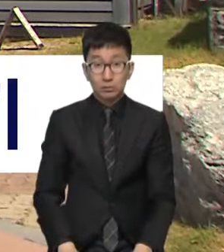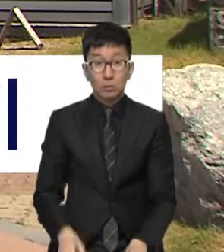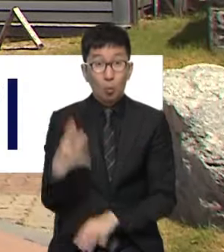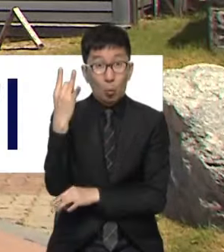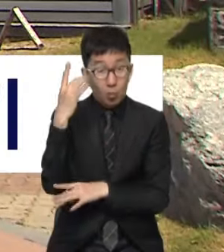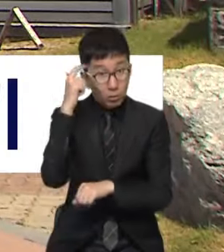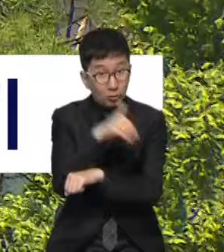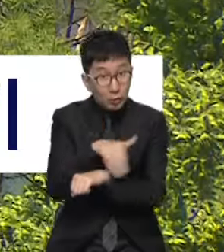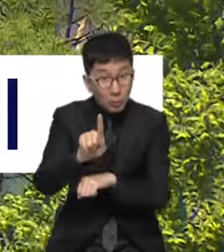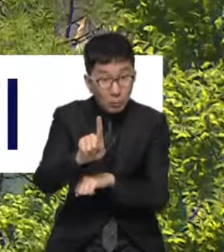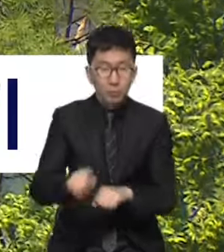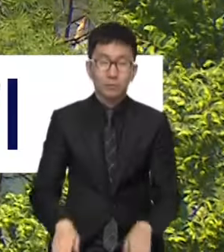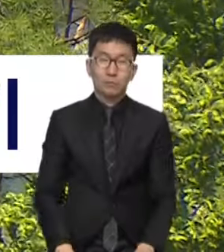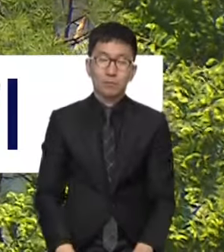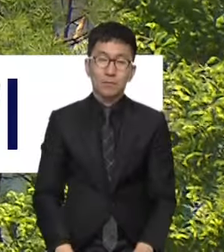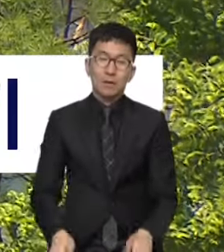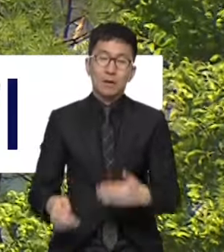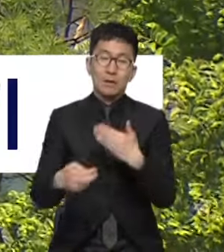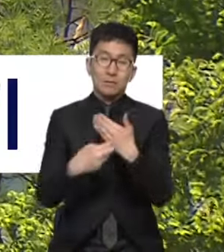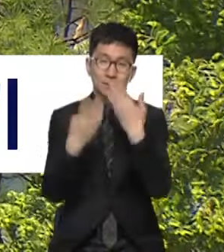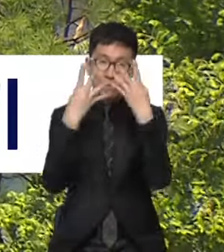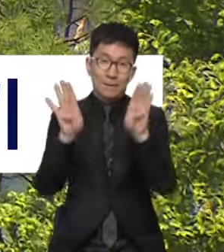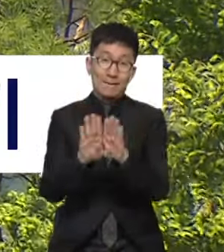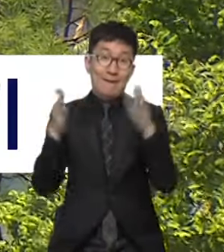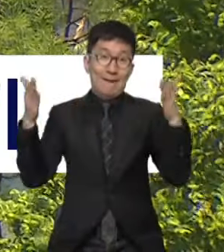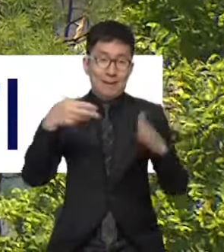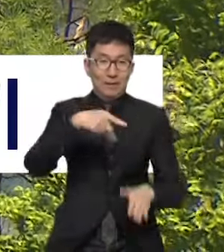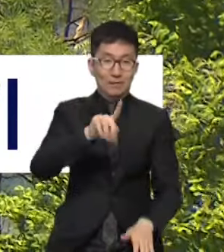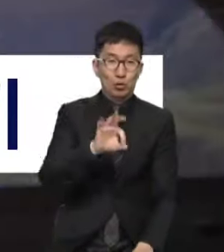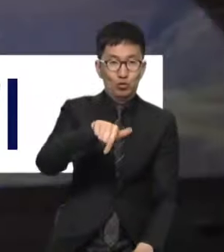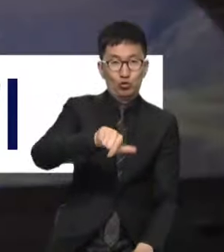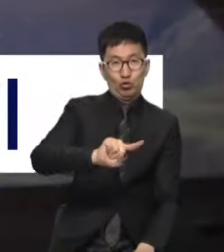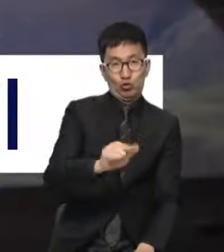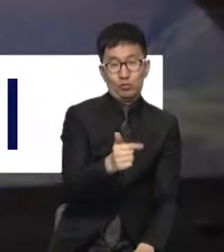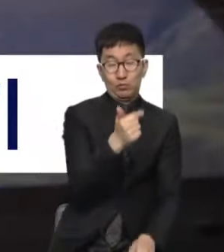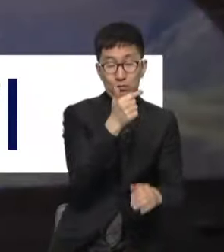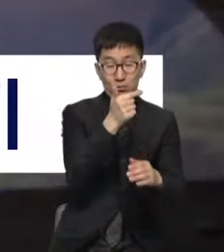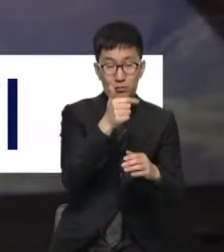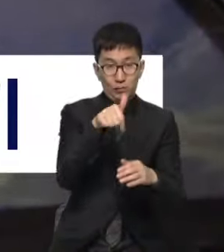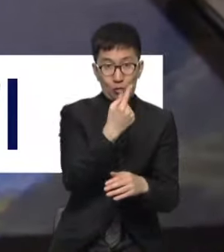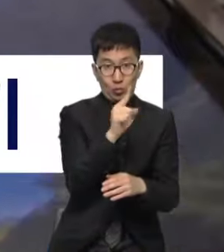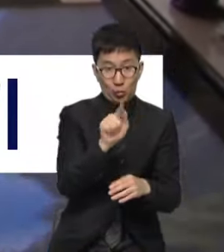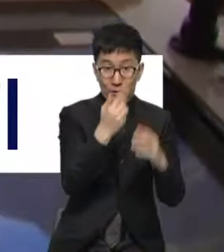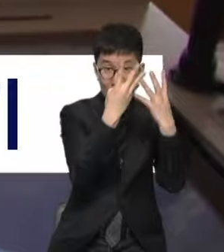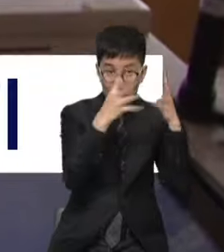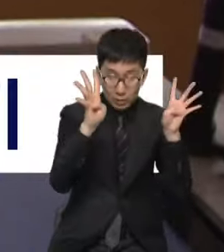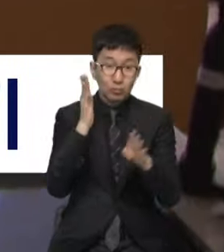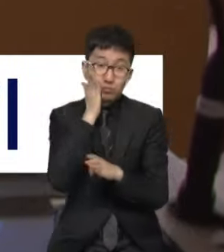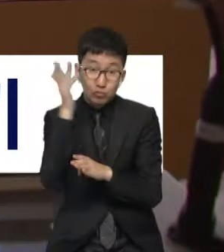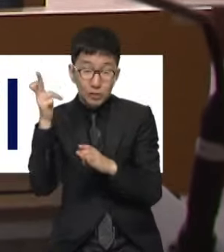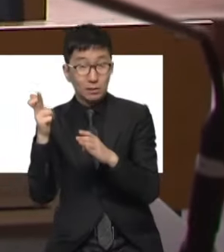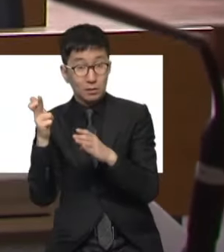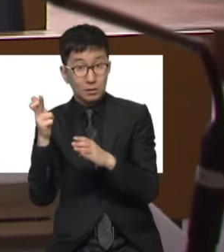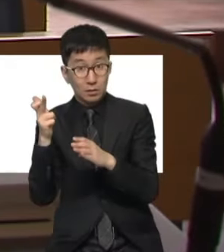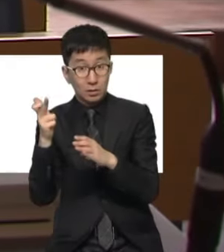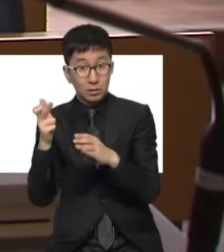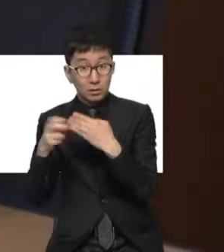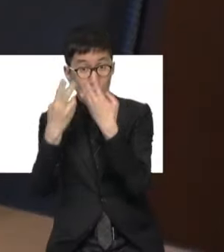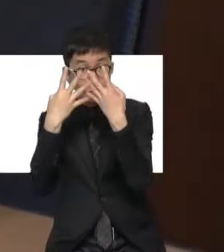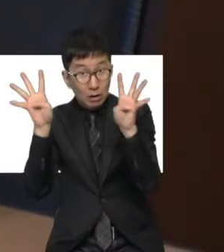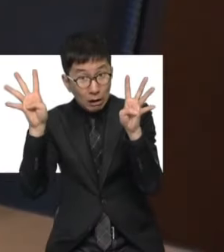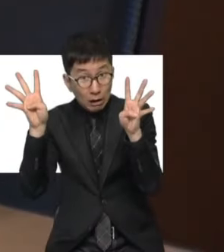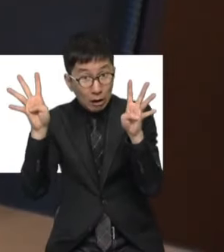했던 울산대의대 성균관대 의대는 학생들 출석률이 저조해 개강일을 다시 2주 미뤘습니다. 일단 학생들 스탠스